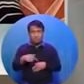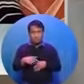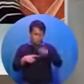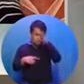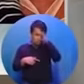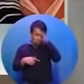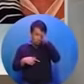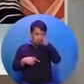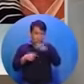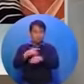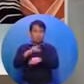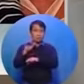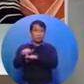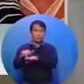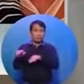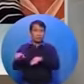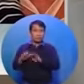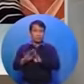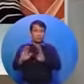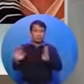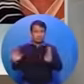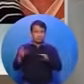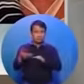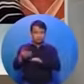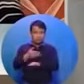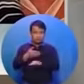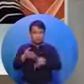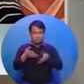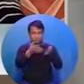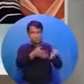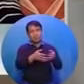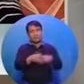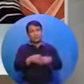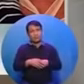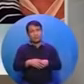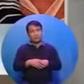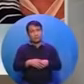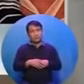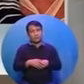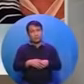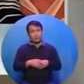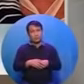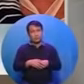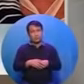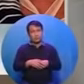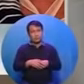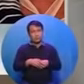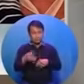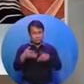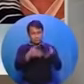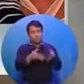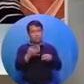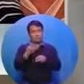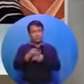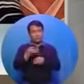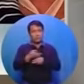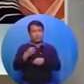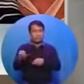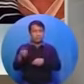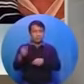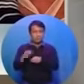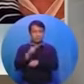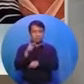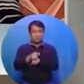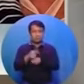ko hindi nakisawsaw. Sabi ng tatay ko, bago siya mamatay, sa inyo na lang yan. So yung magkakapatid, nag-aaway-aaway. Kaya mahirap talaga ang lupa. Mag-aawayan.